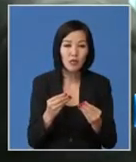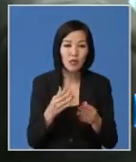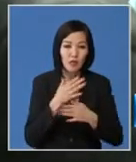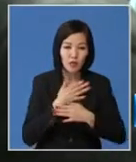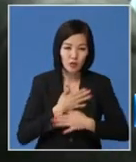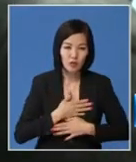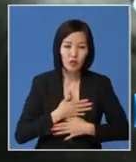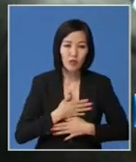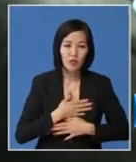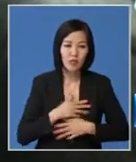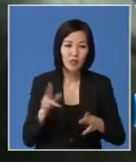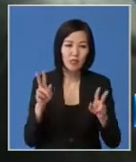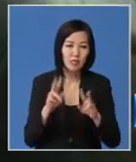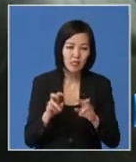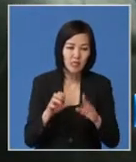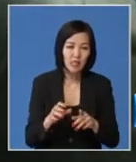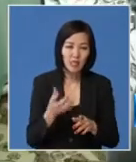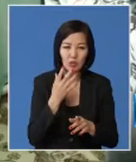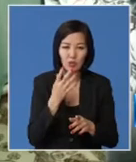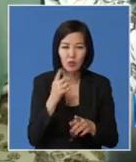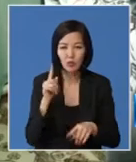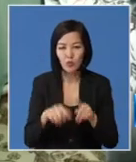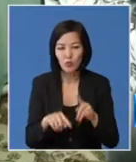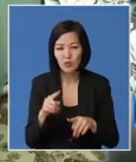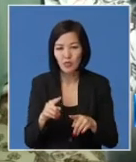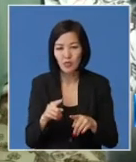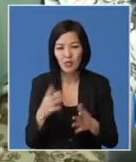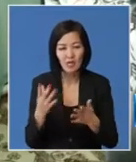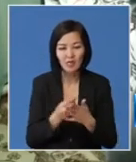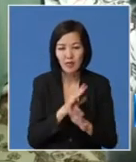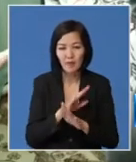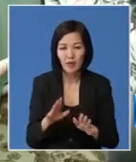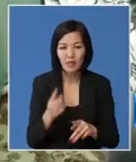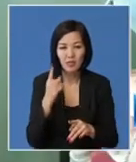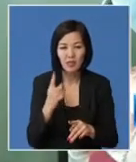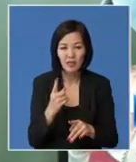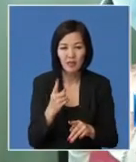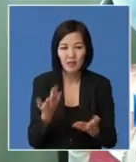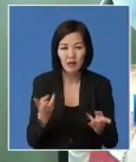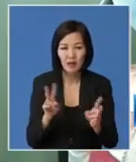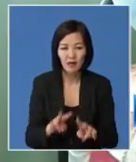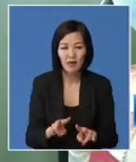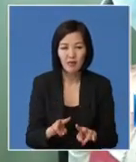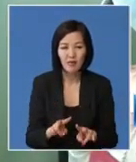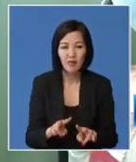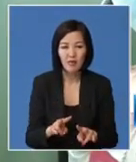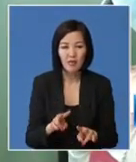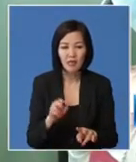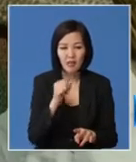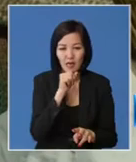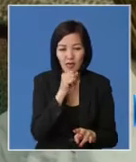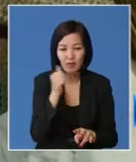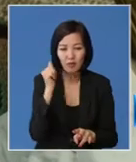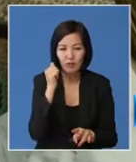шүкіршілік етеді. Іздеген жылуын жақындарынан таппаған жүдеу жандар мен жалғызбасты қарттардың мемлекеттің қамқорлығына